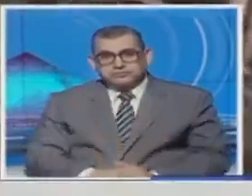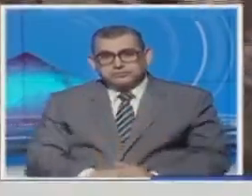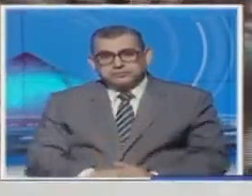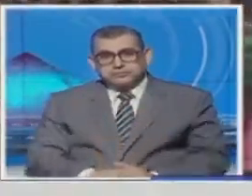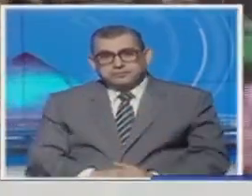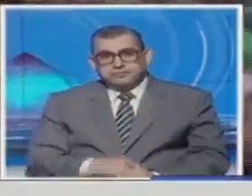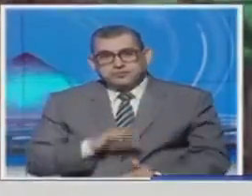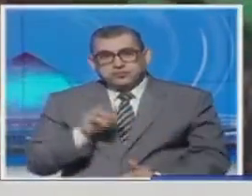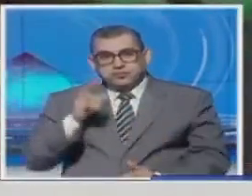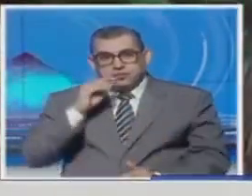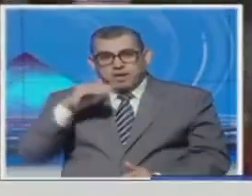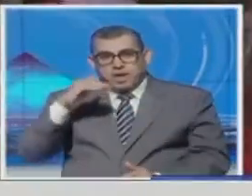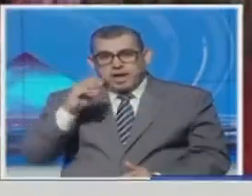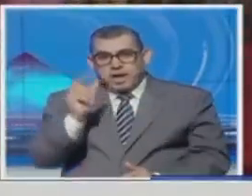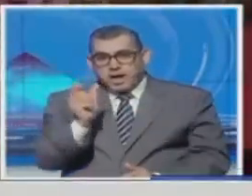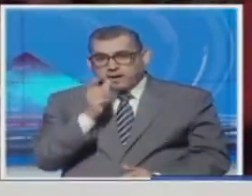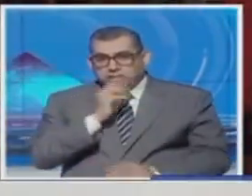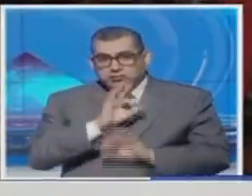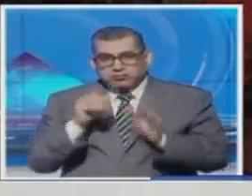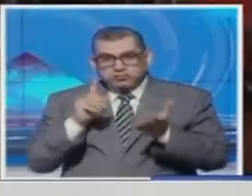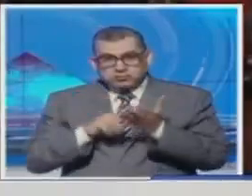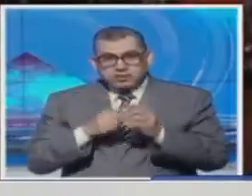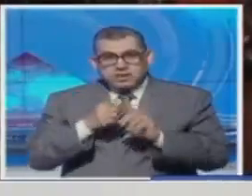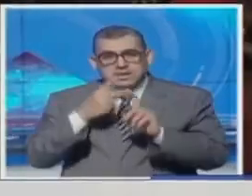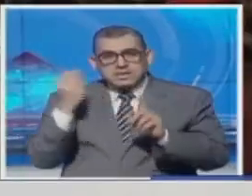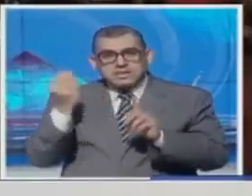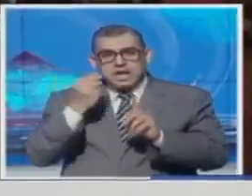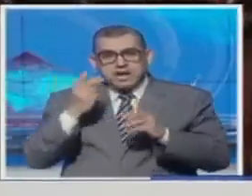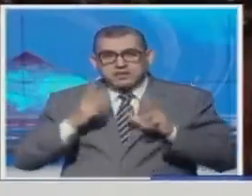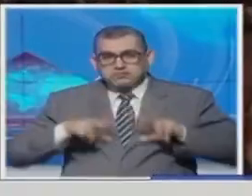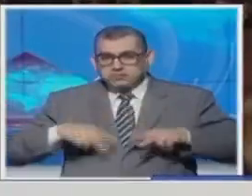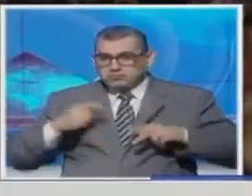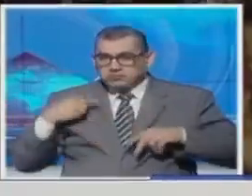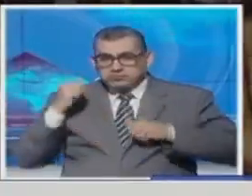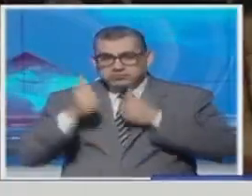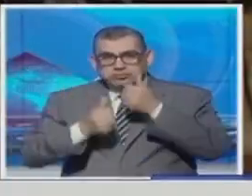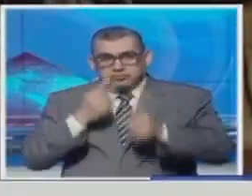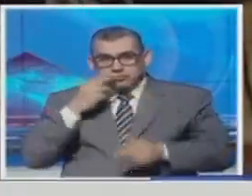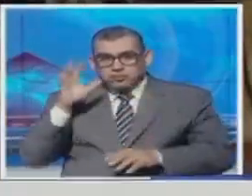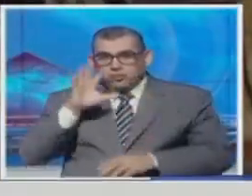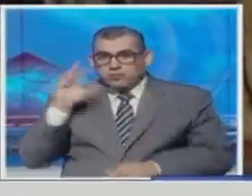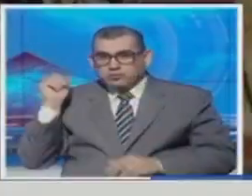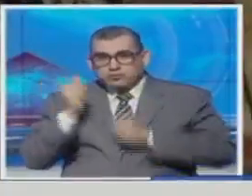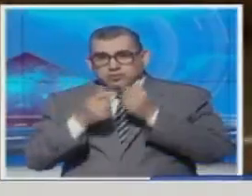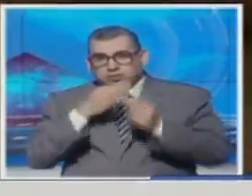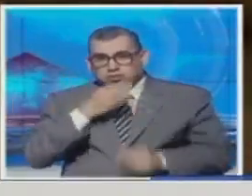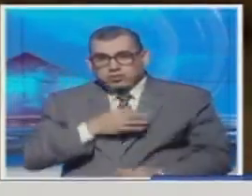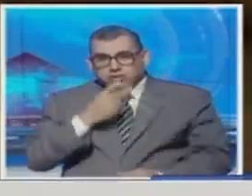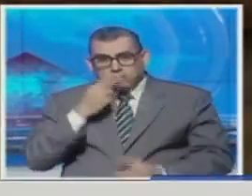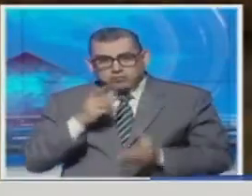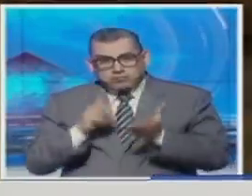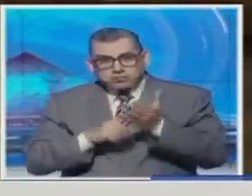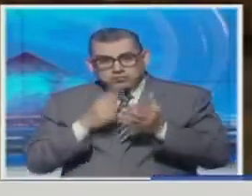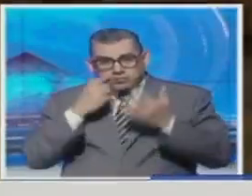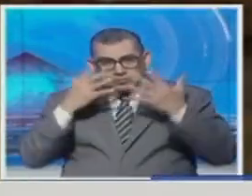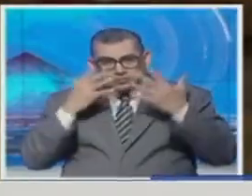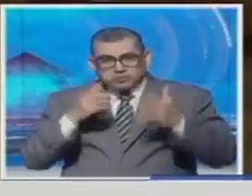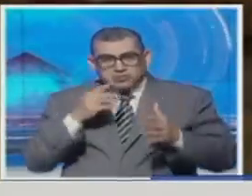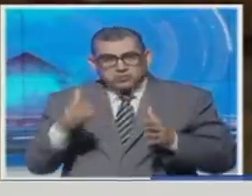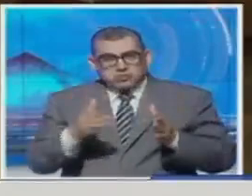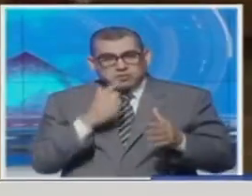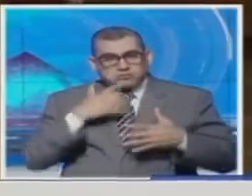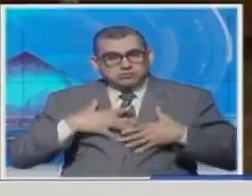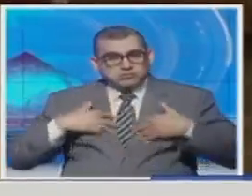ما يجعل من خان الخليلي مكانا سياحيا قائما بذاته ينتظر السائح والزائر بشكل عام ليعطيه جرعة وقت